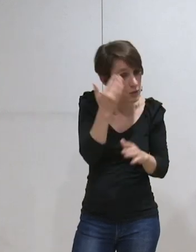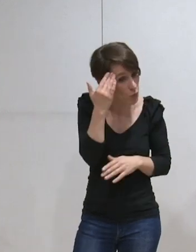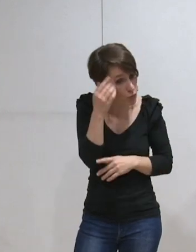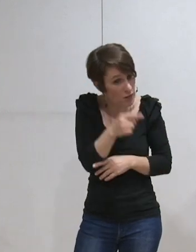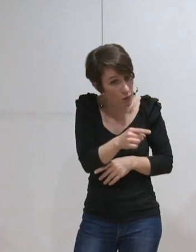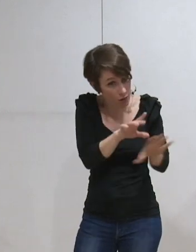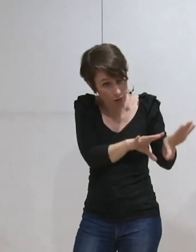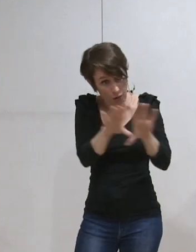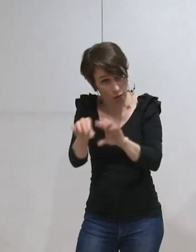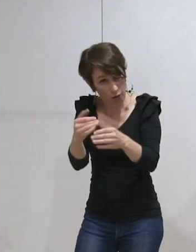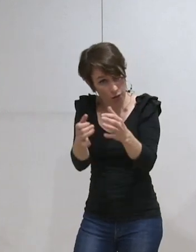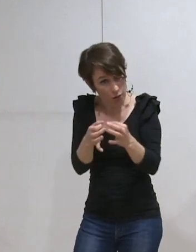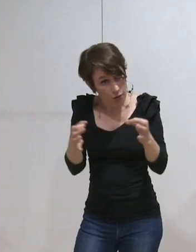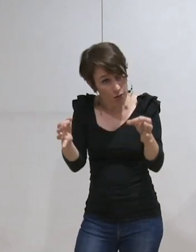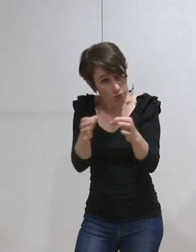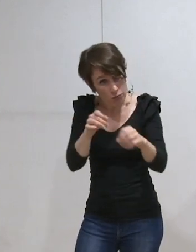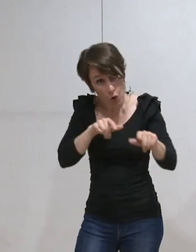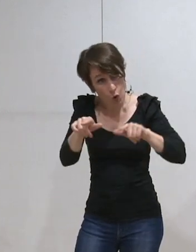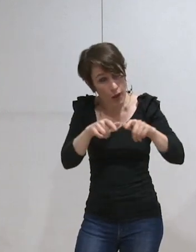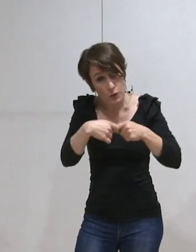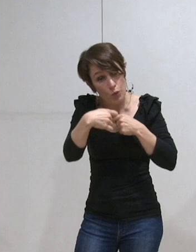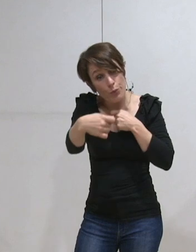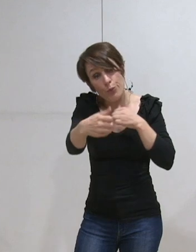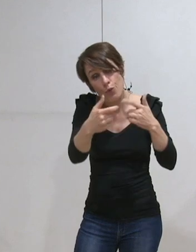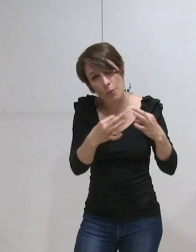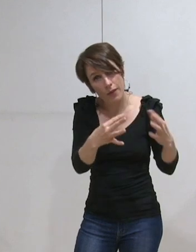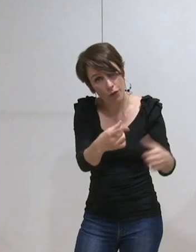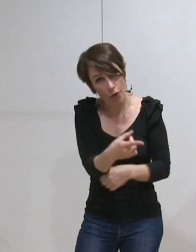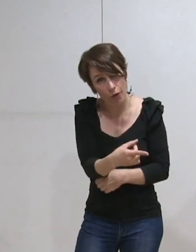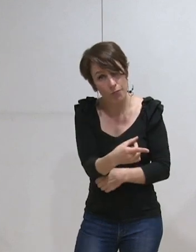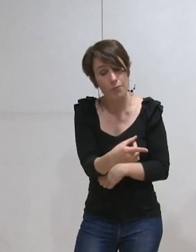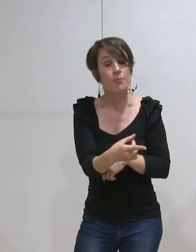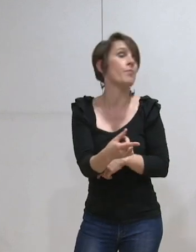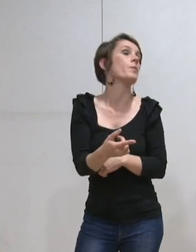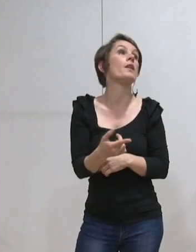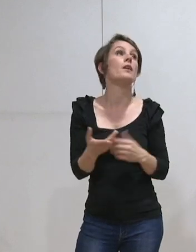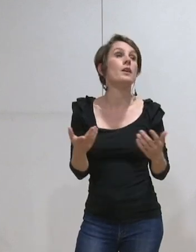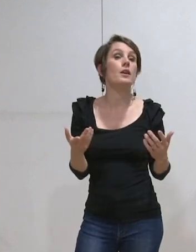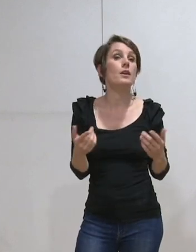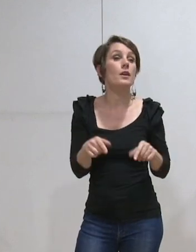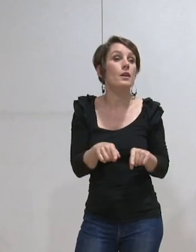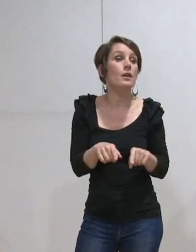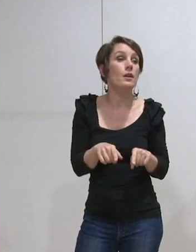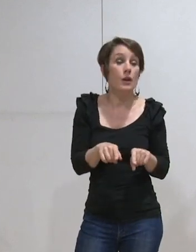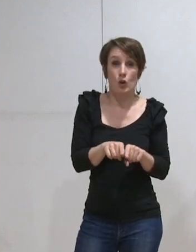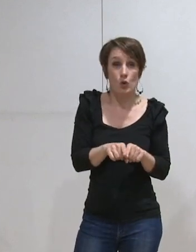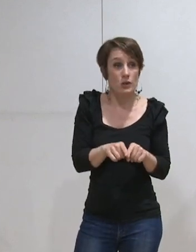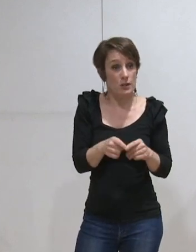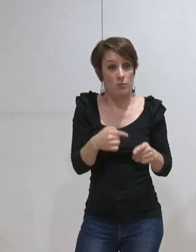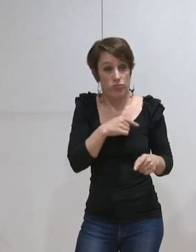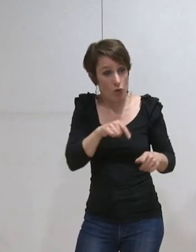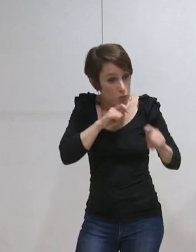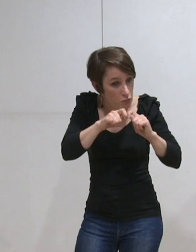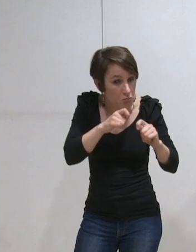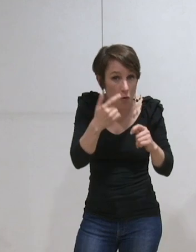durée de la location et finalement le le déménagement effectif nous